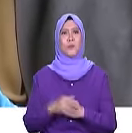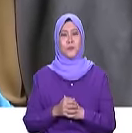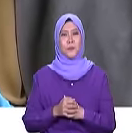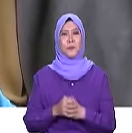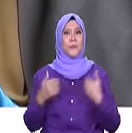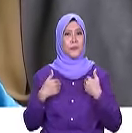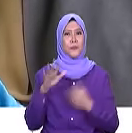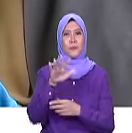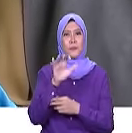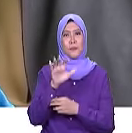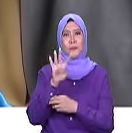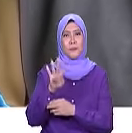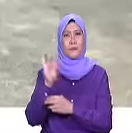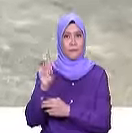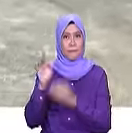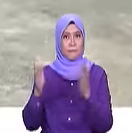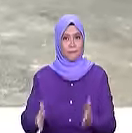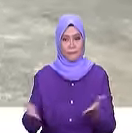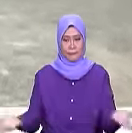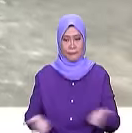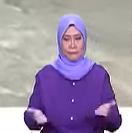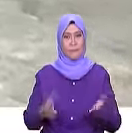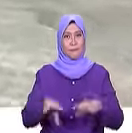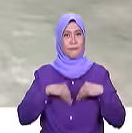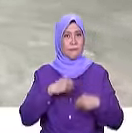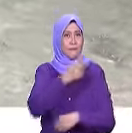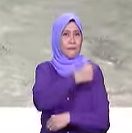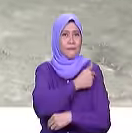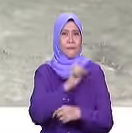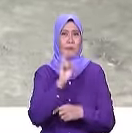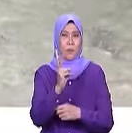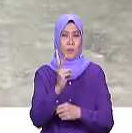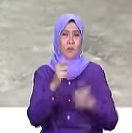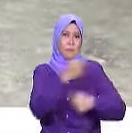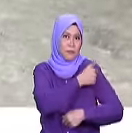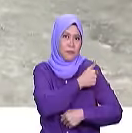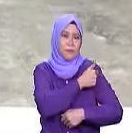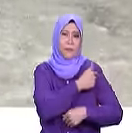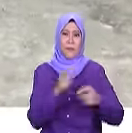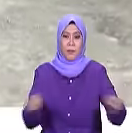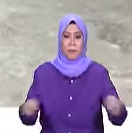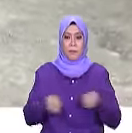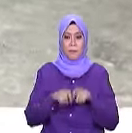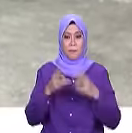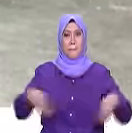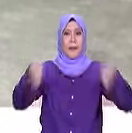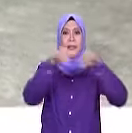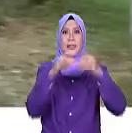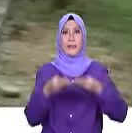Seramai 548 penduduk di sini menerima suntikan vaksin dos kedua di perkarangan Masjid Pasir